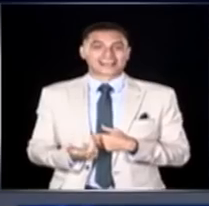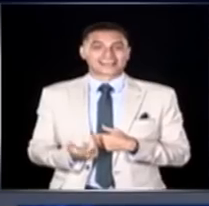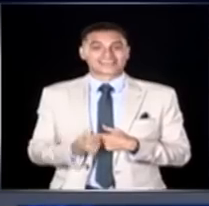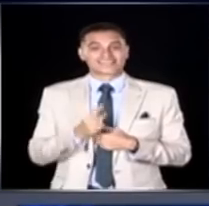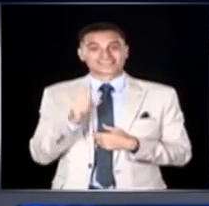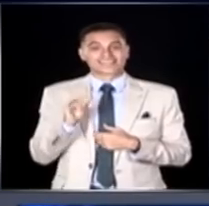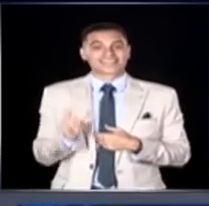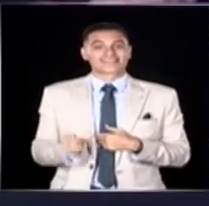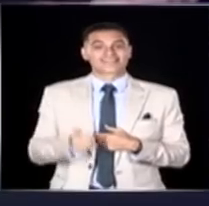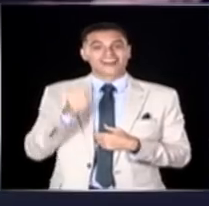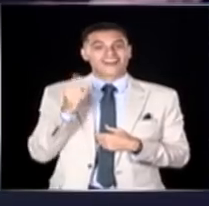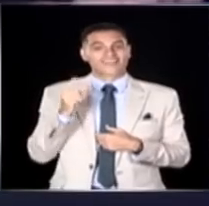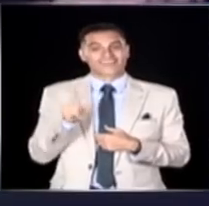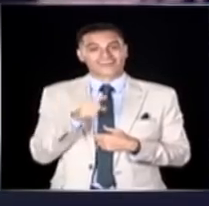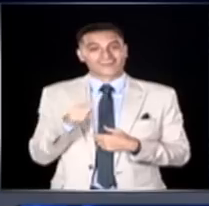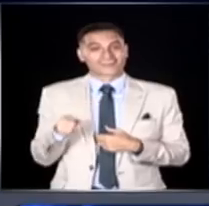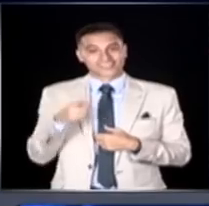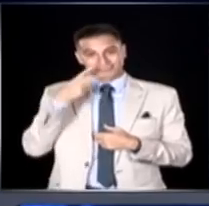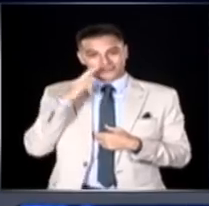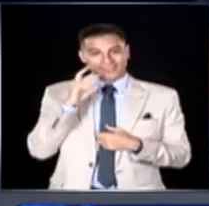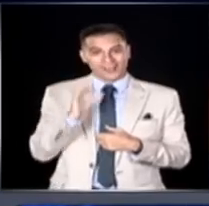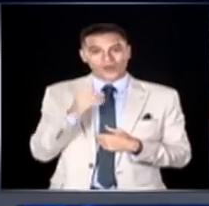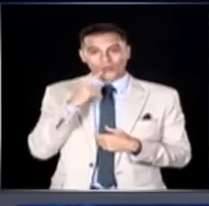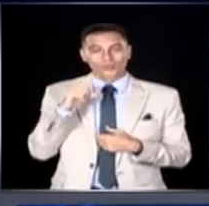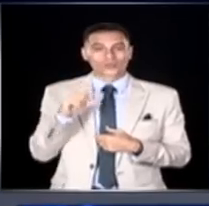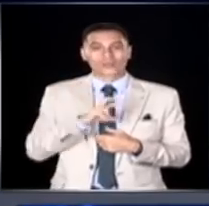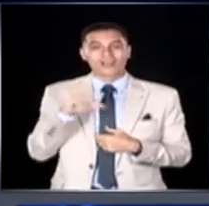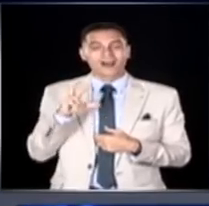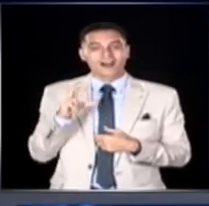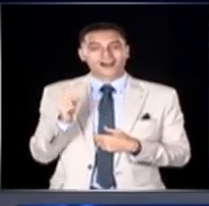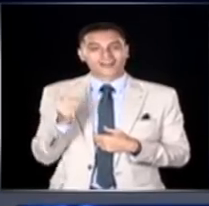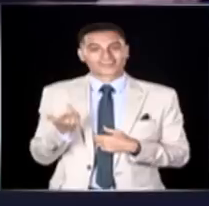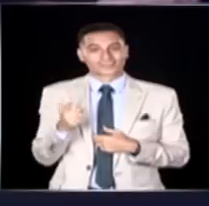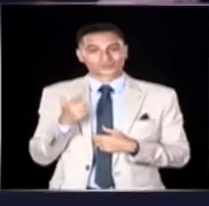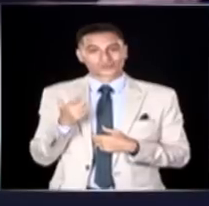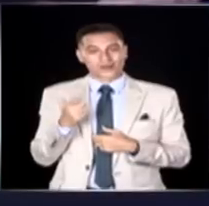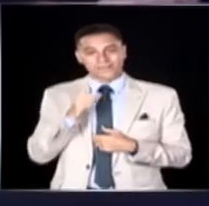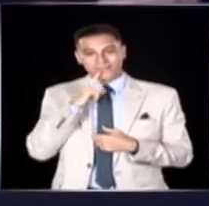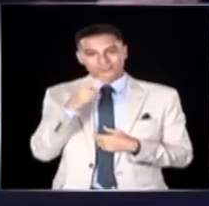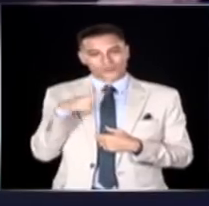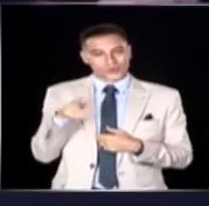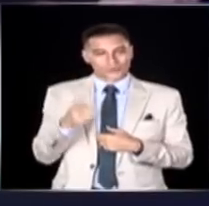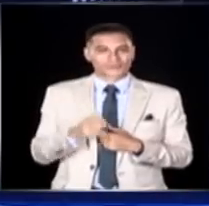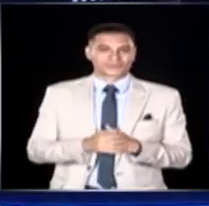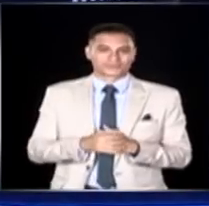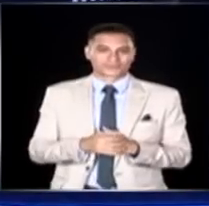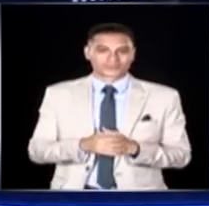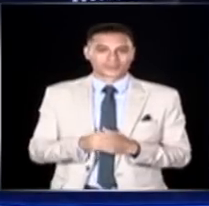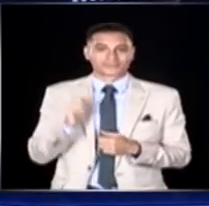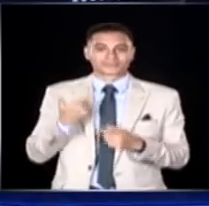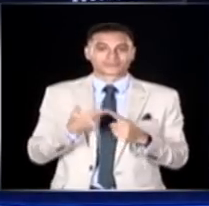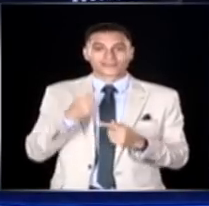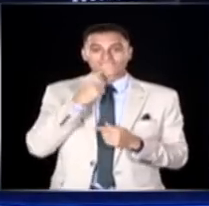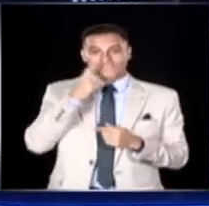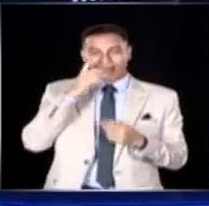نهار، دينار. لو اتلخبطتي قوي يعني هتقولي دولار، بس هي طبعا يورو. ماشي. طيب، من هو